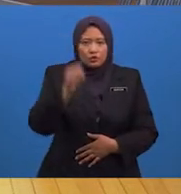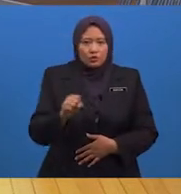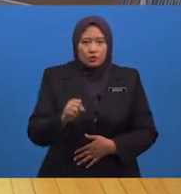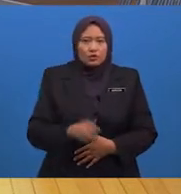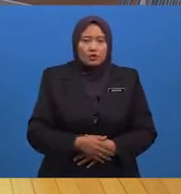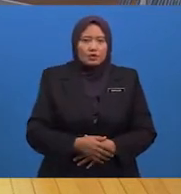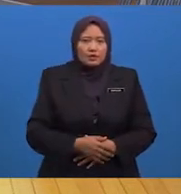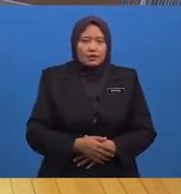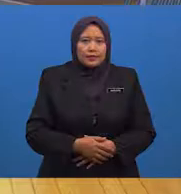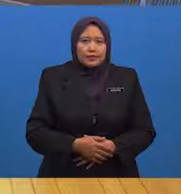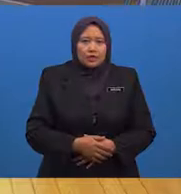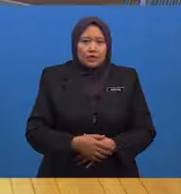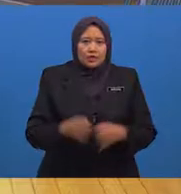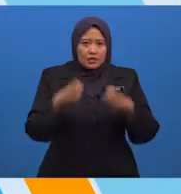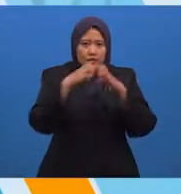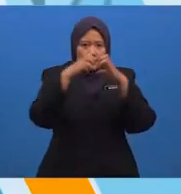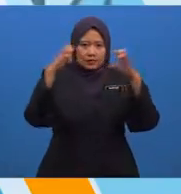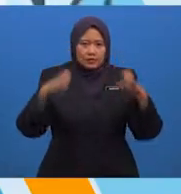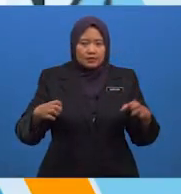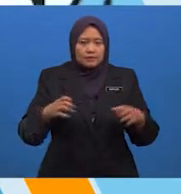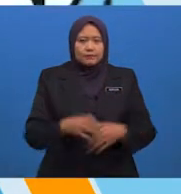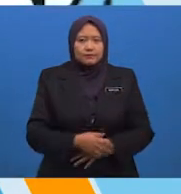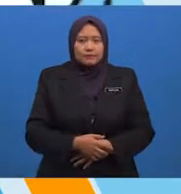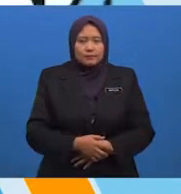pengukuhan berbentuk esei.